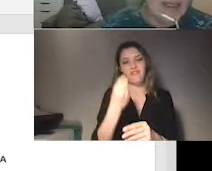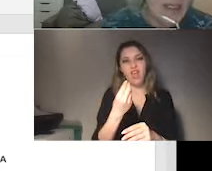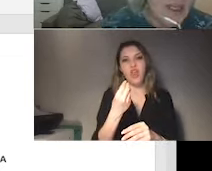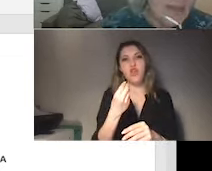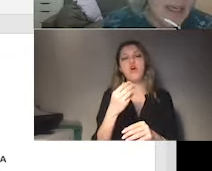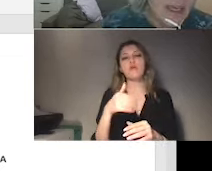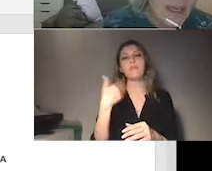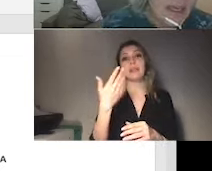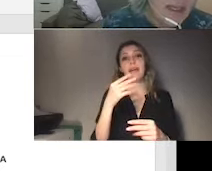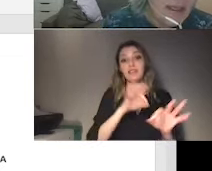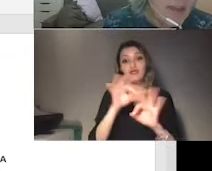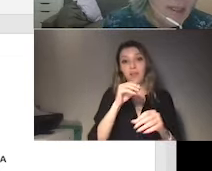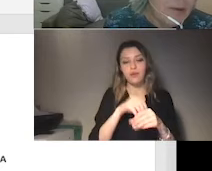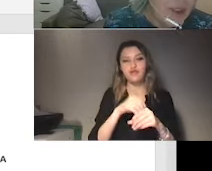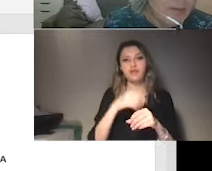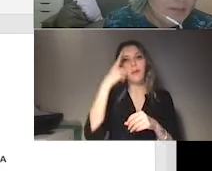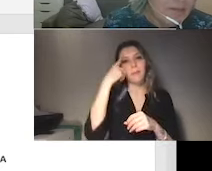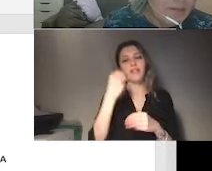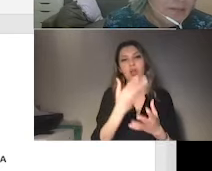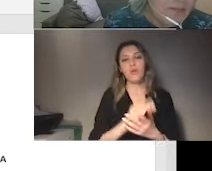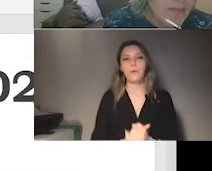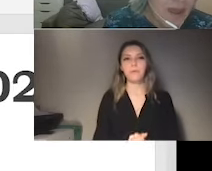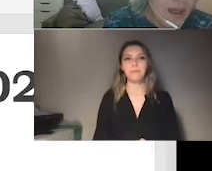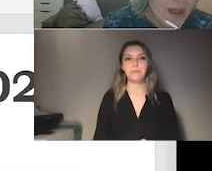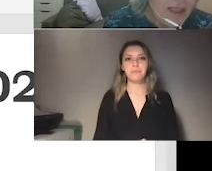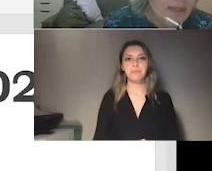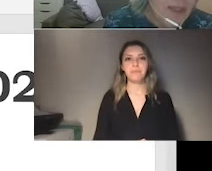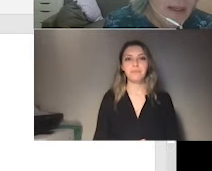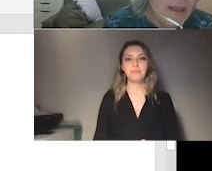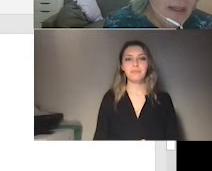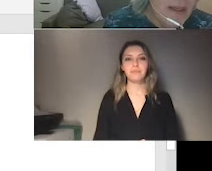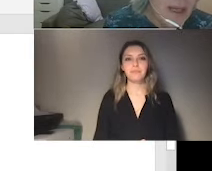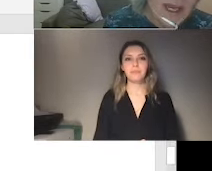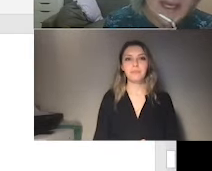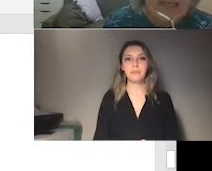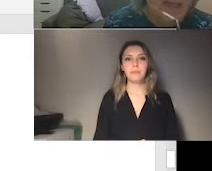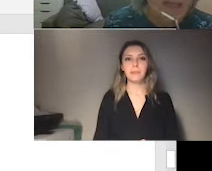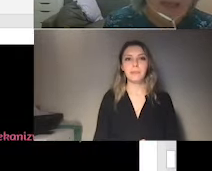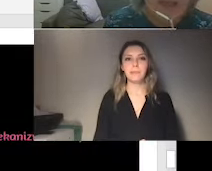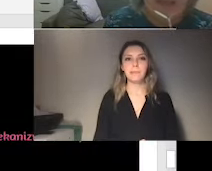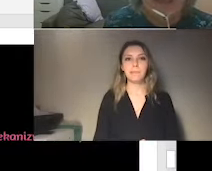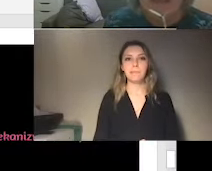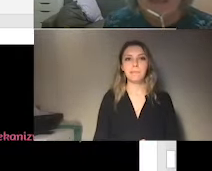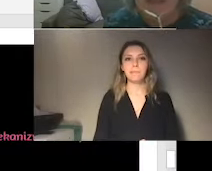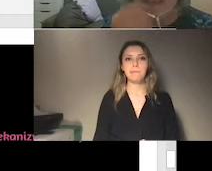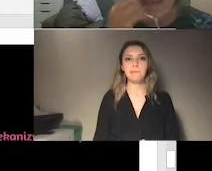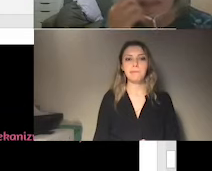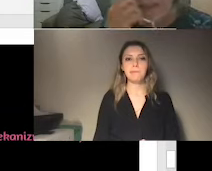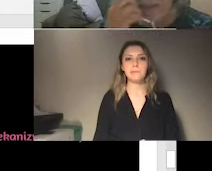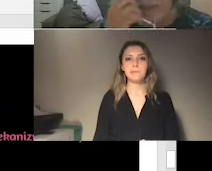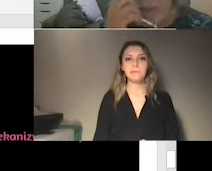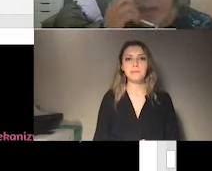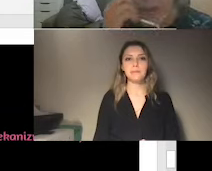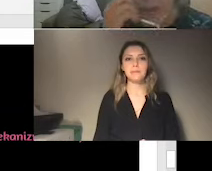giderken, incelemeye gitmeden önce. Şimdi şeye gelelim yine